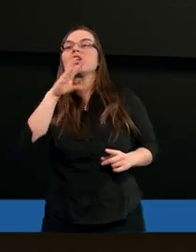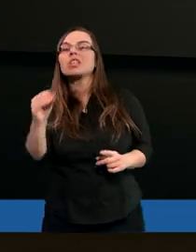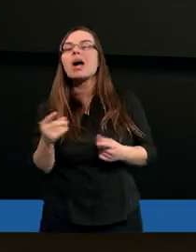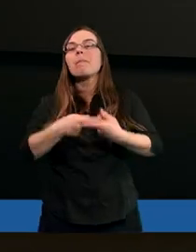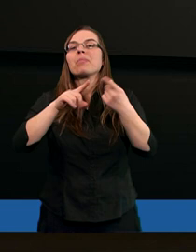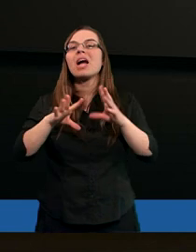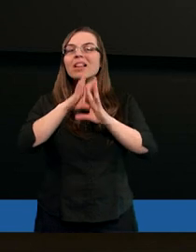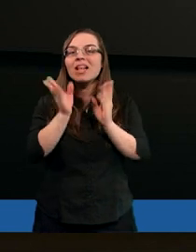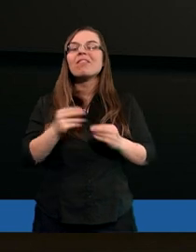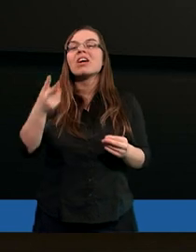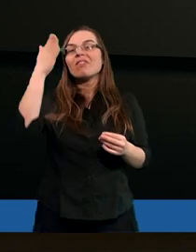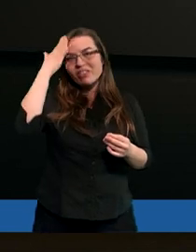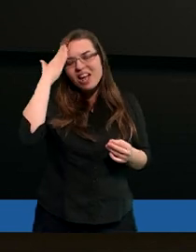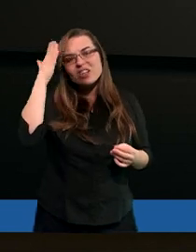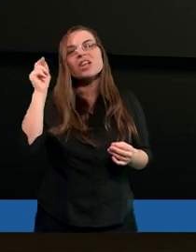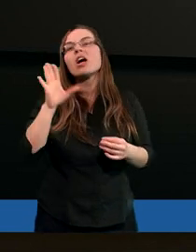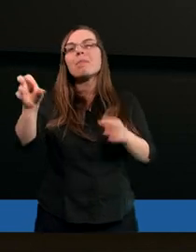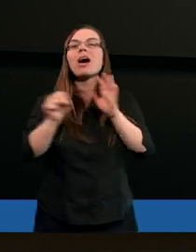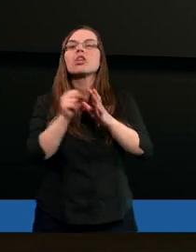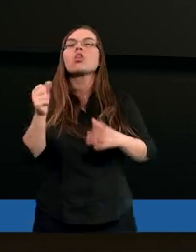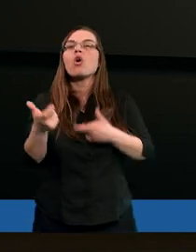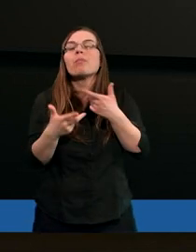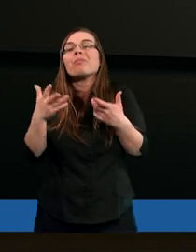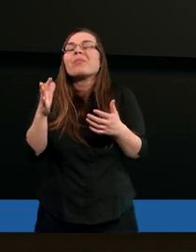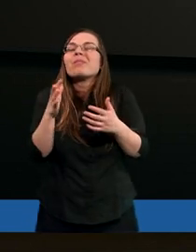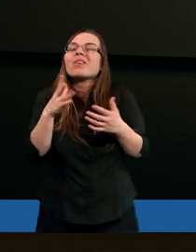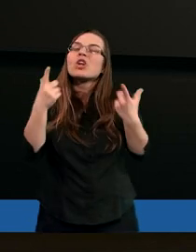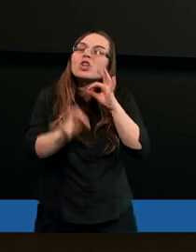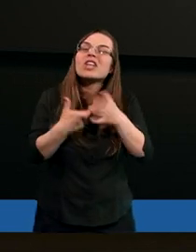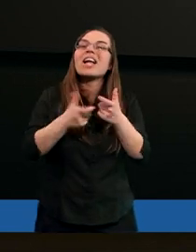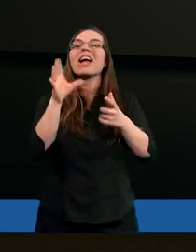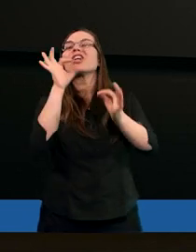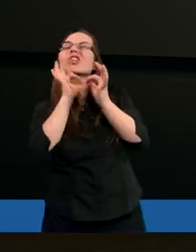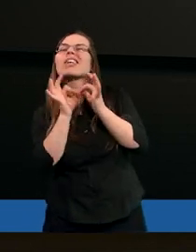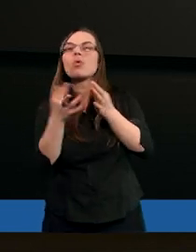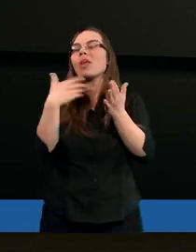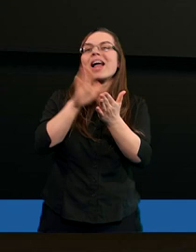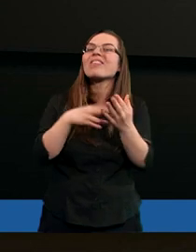przede wszystkim widzieli, że mają do czynienia z kimś szczególnym, niezwykłym,